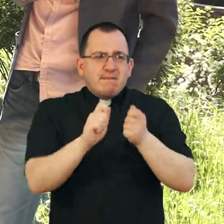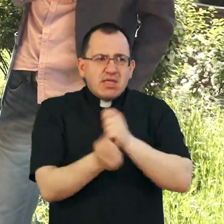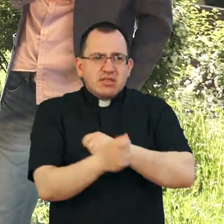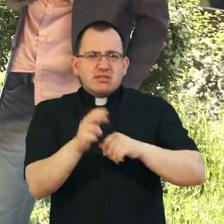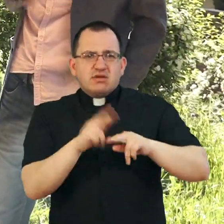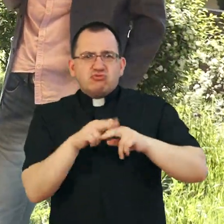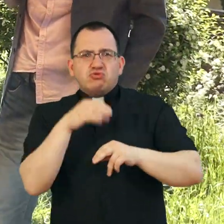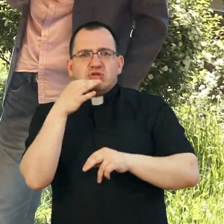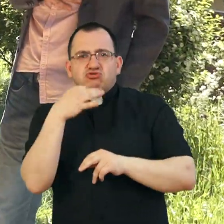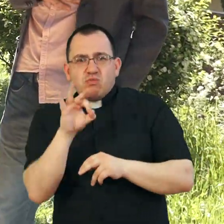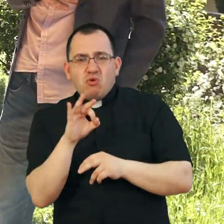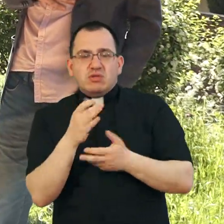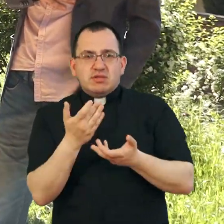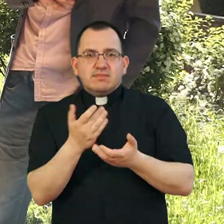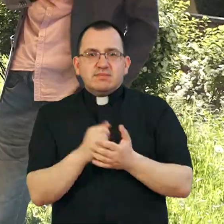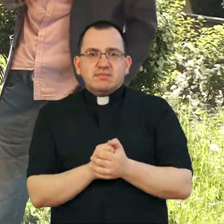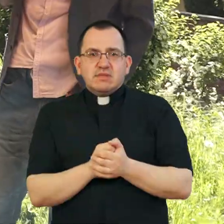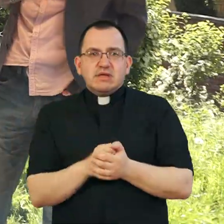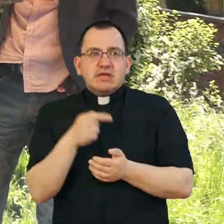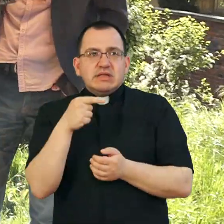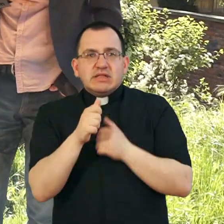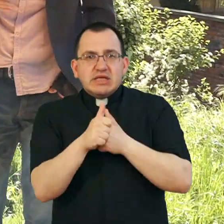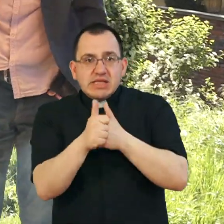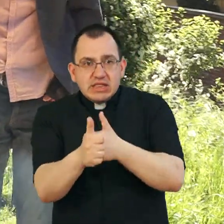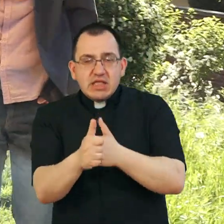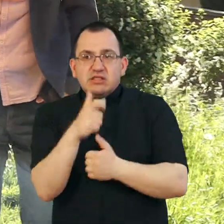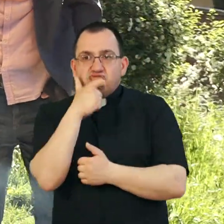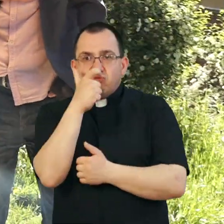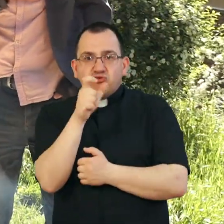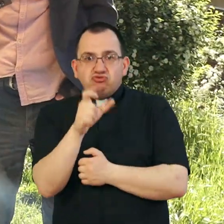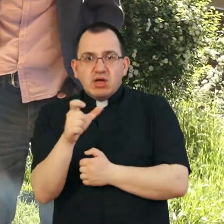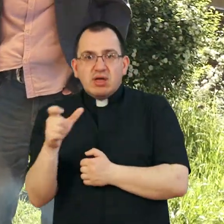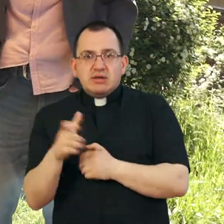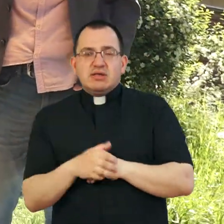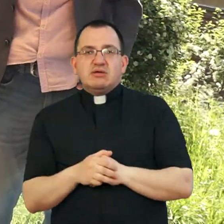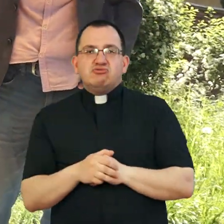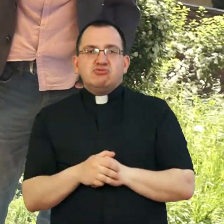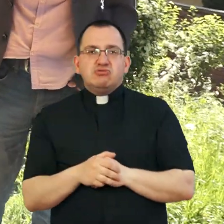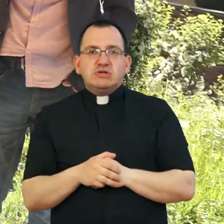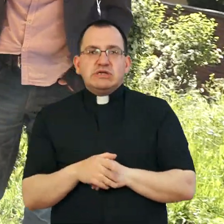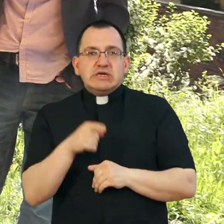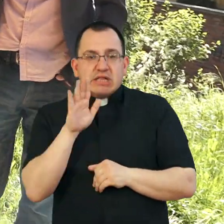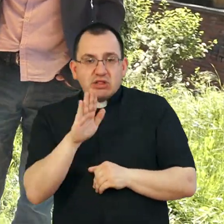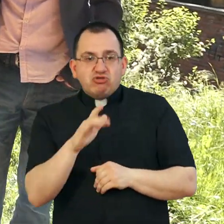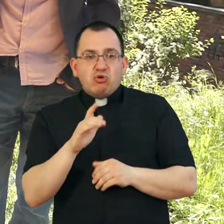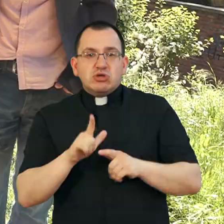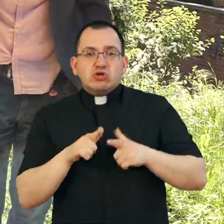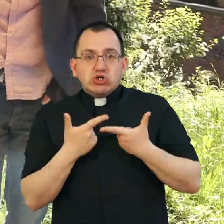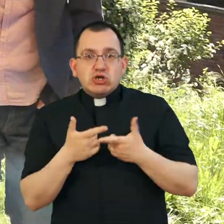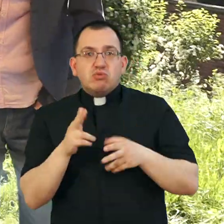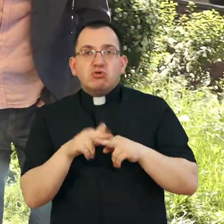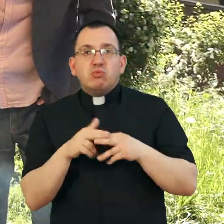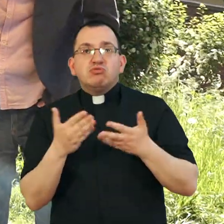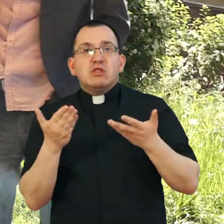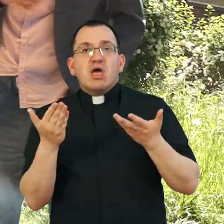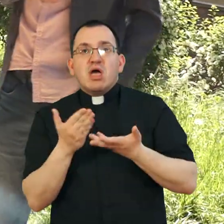možda najveći izazov. Da se slijedi ta riječ i da formiraš svoj život, da bude onakav